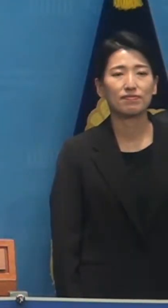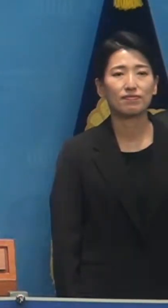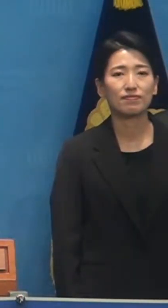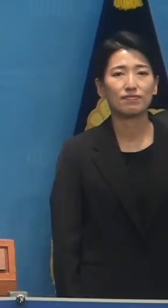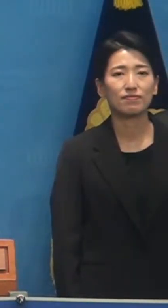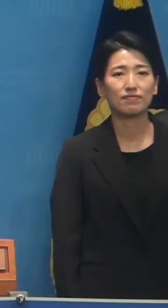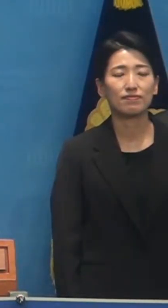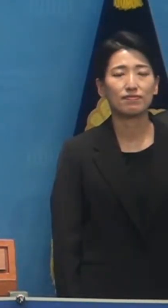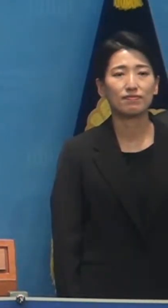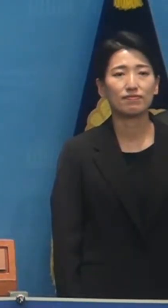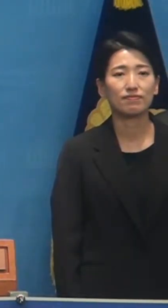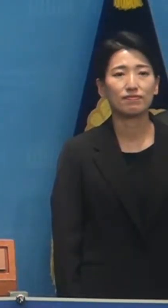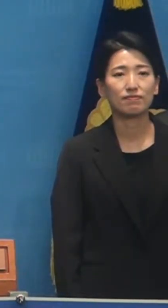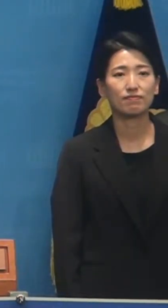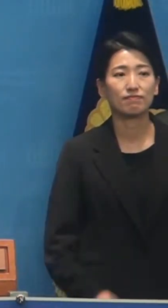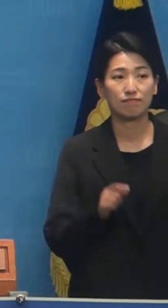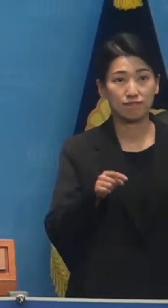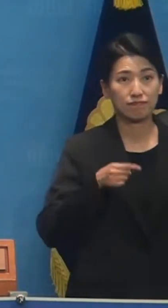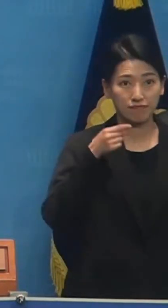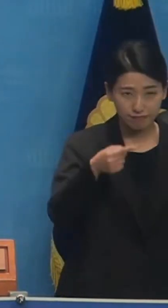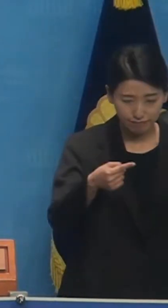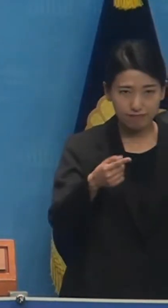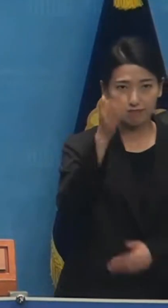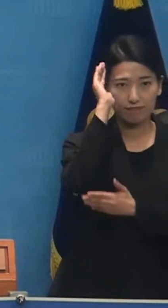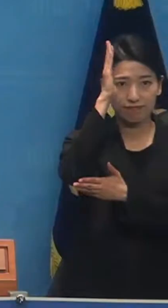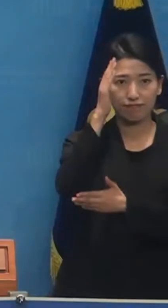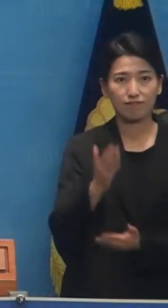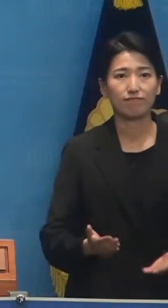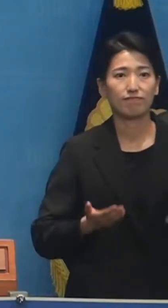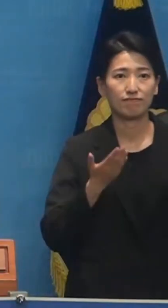네, 이어서 계속 선언문을 낭독하겠습니다.